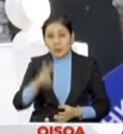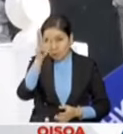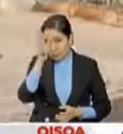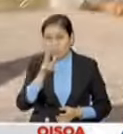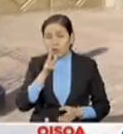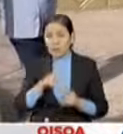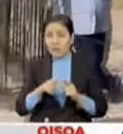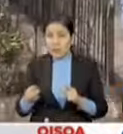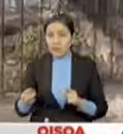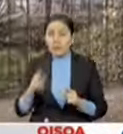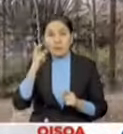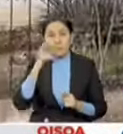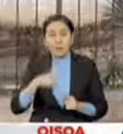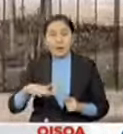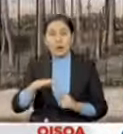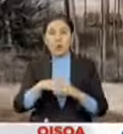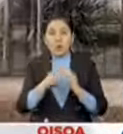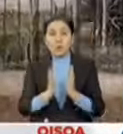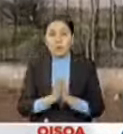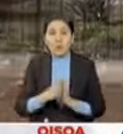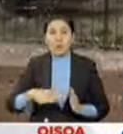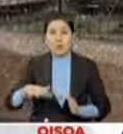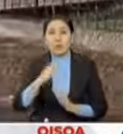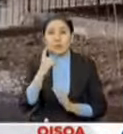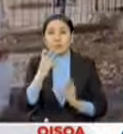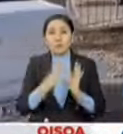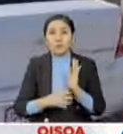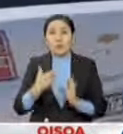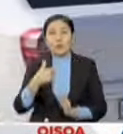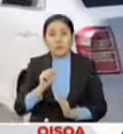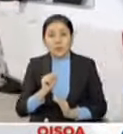davomida shu mahallani umumiy bir maydoni 190 gektar bo'lsa,